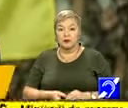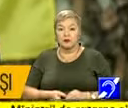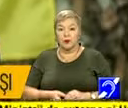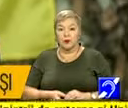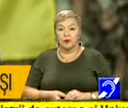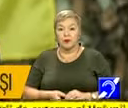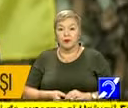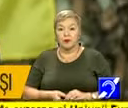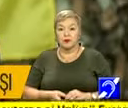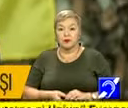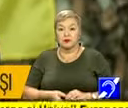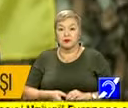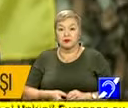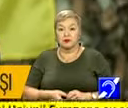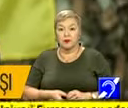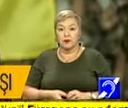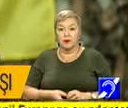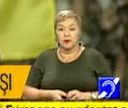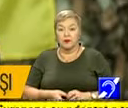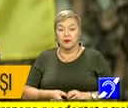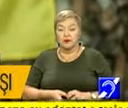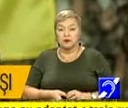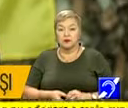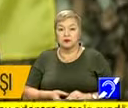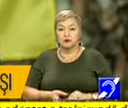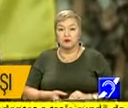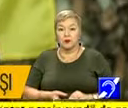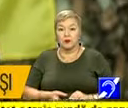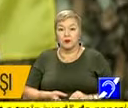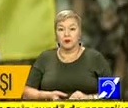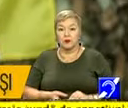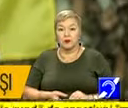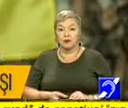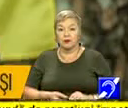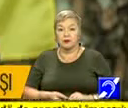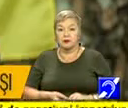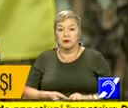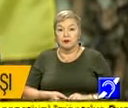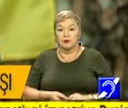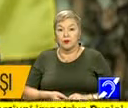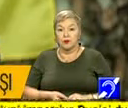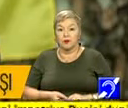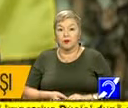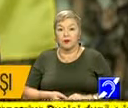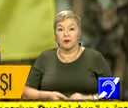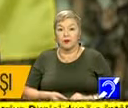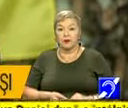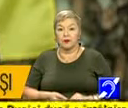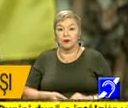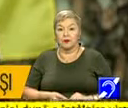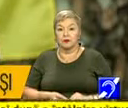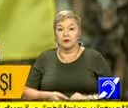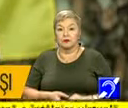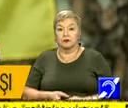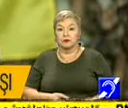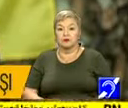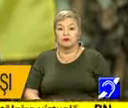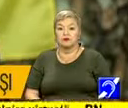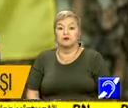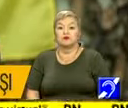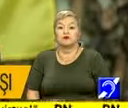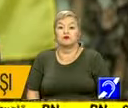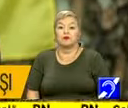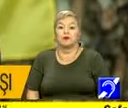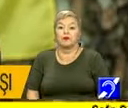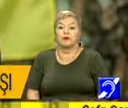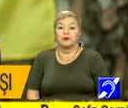бригад знищено понад 5 колон ворожої техніки та живої сили російських окупаційних військ. Відзначено часті